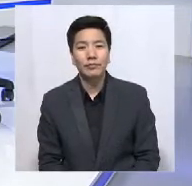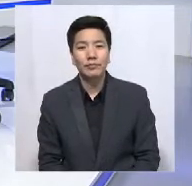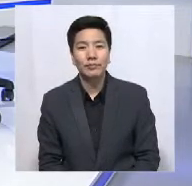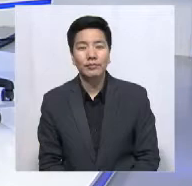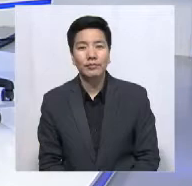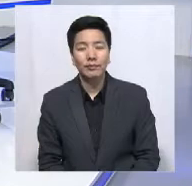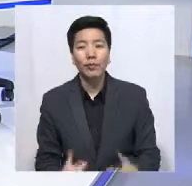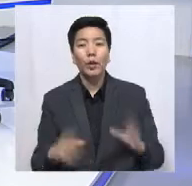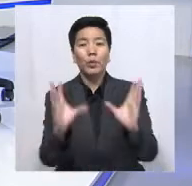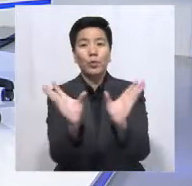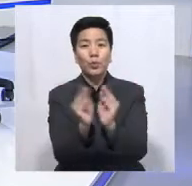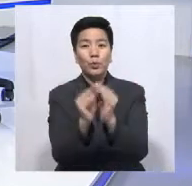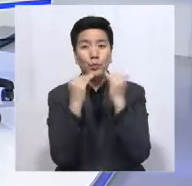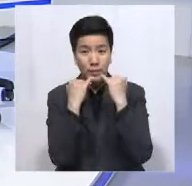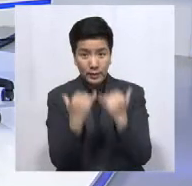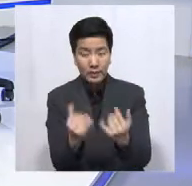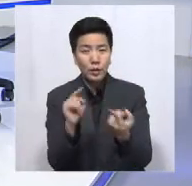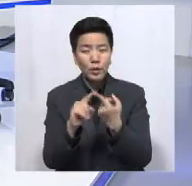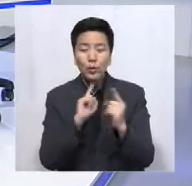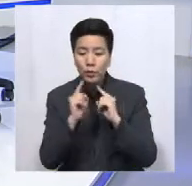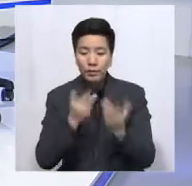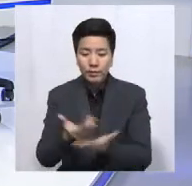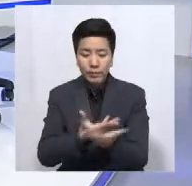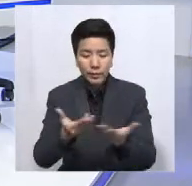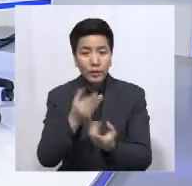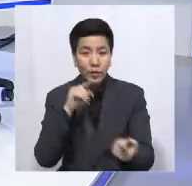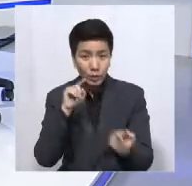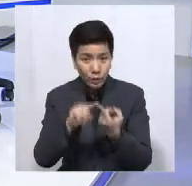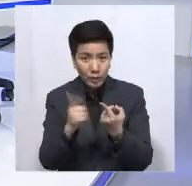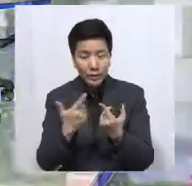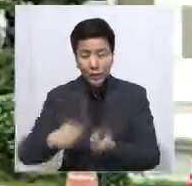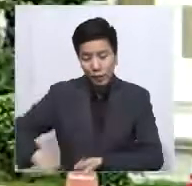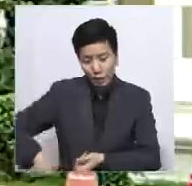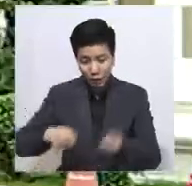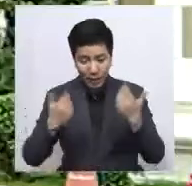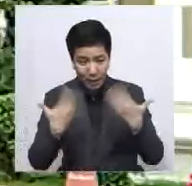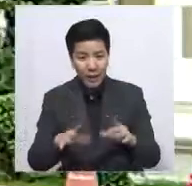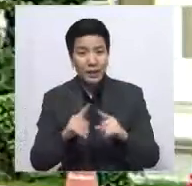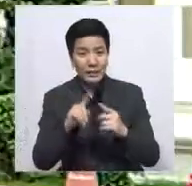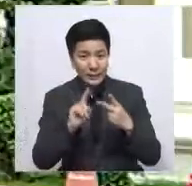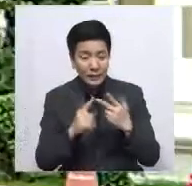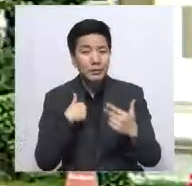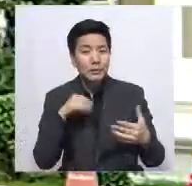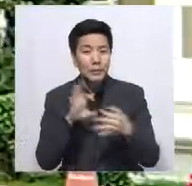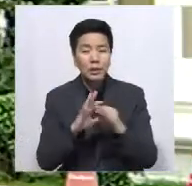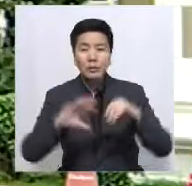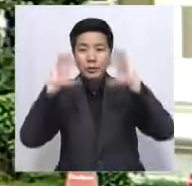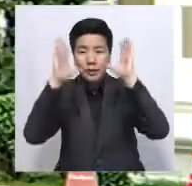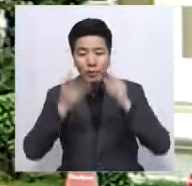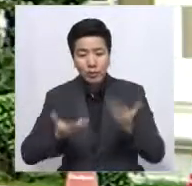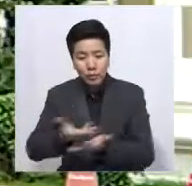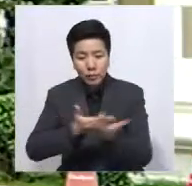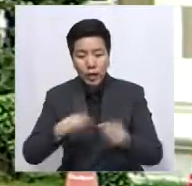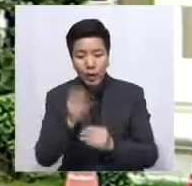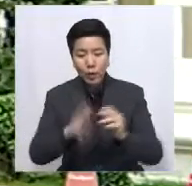ซึ่งในที่ประชุมในวันนี้นะคะนอกจากจะมีการหารือนะคะในเรื่องของการสงกรานต์ในการเล่นสงกรานต์แล้วนะคะก็จะมีการรณรงค์นะคะ